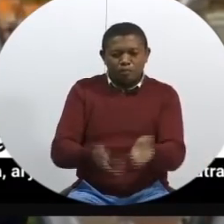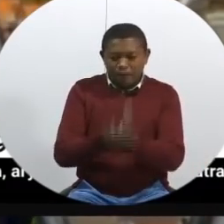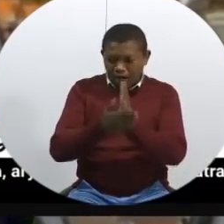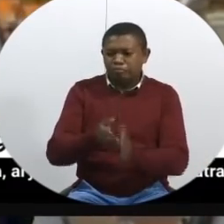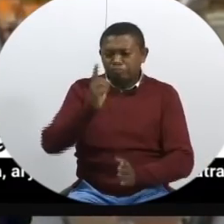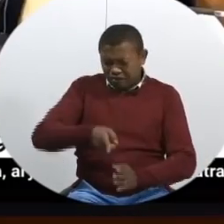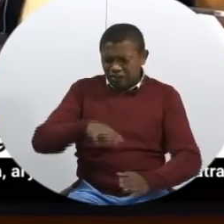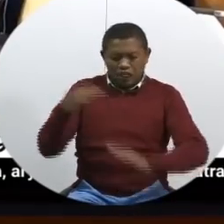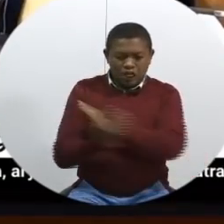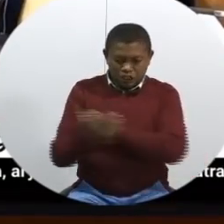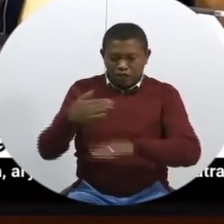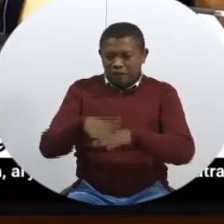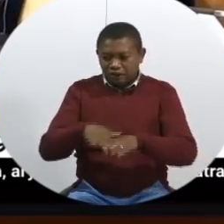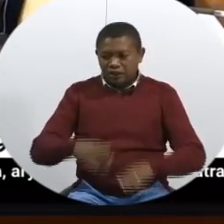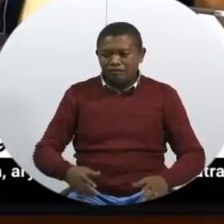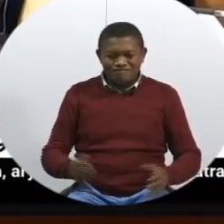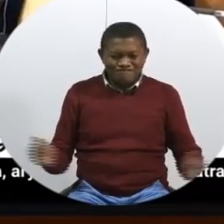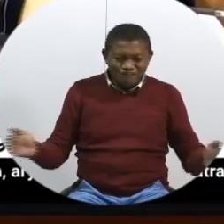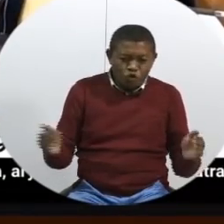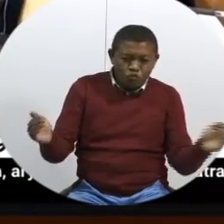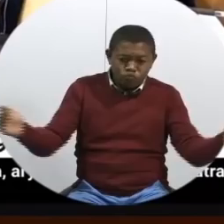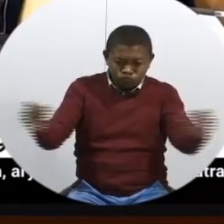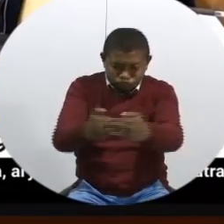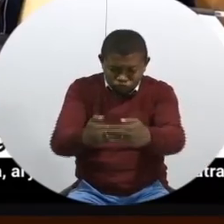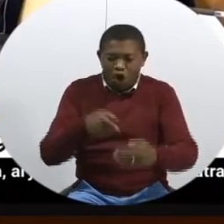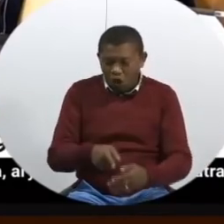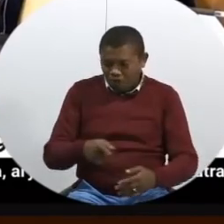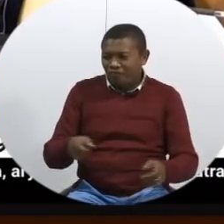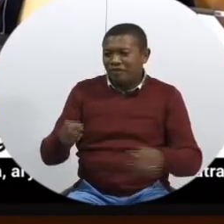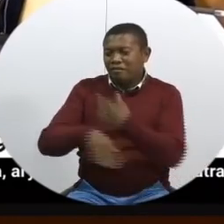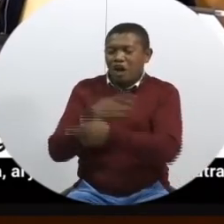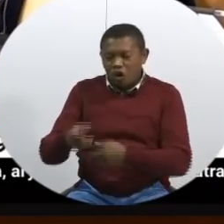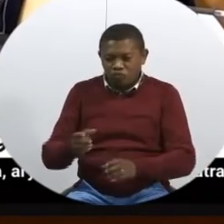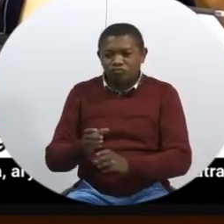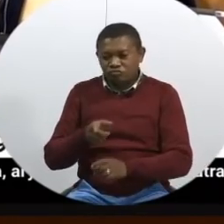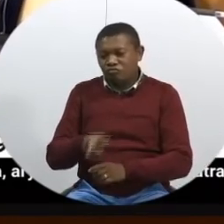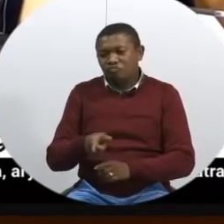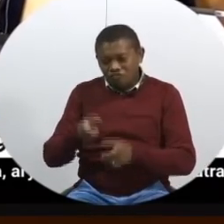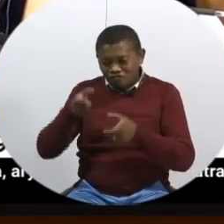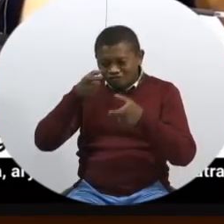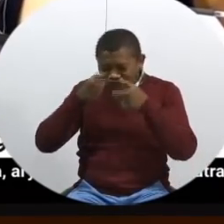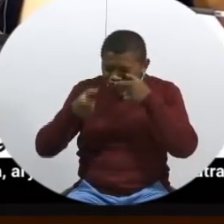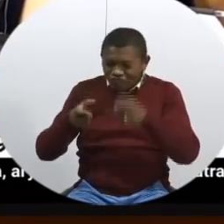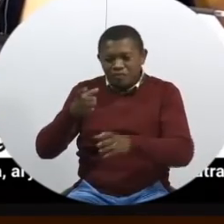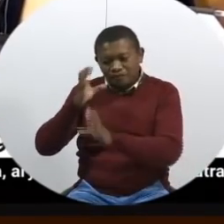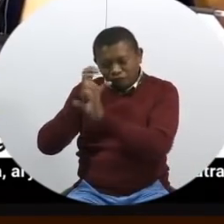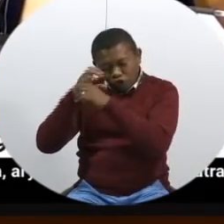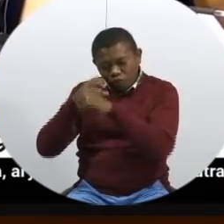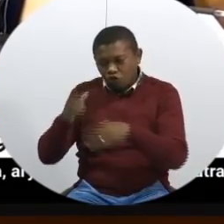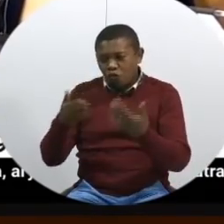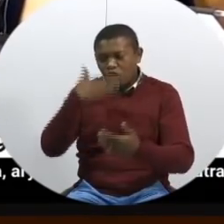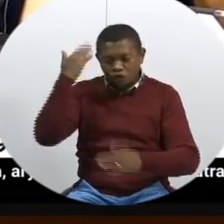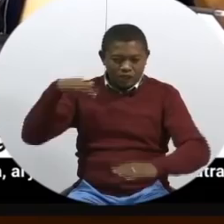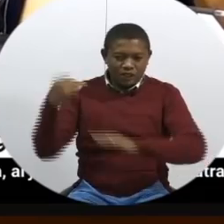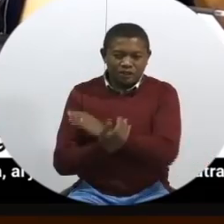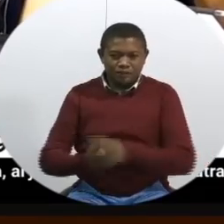eto amin'ny firenena dia avondrona avokoa dia anao ny fitiliana an'ireo olona rehetrarehetra ireo.